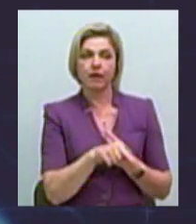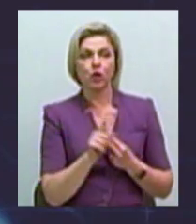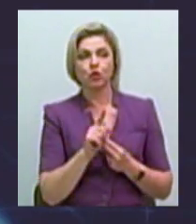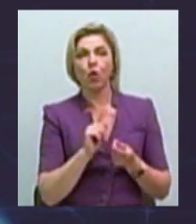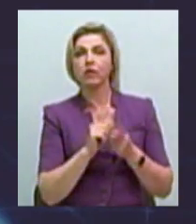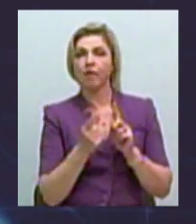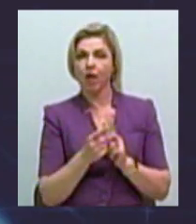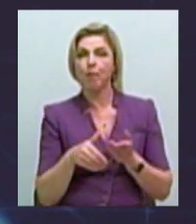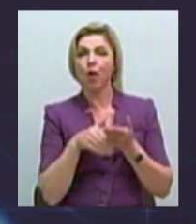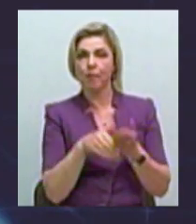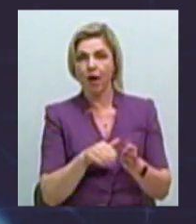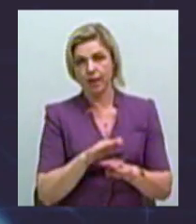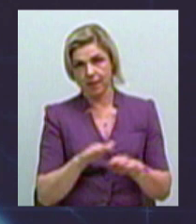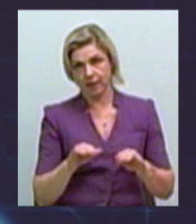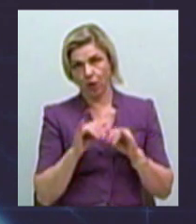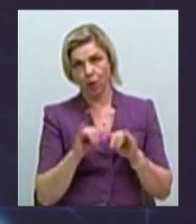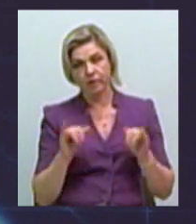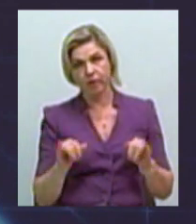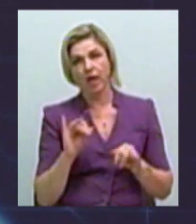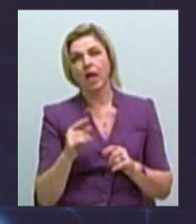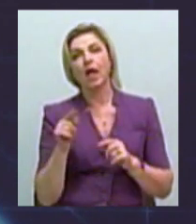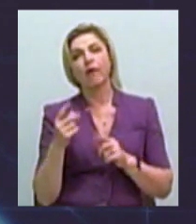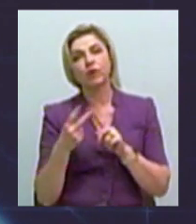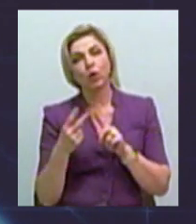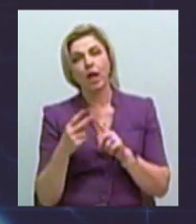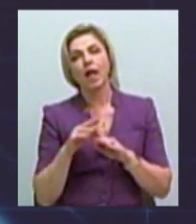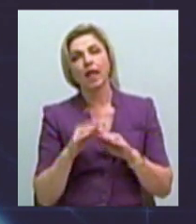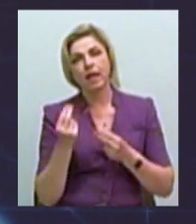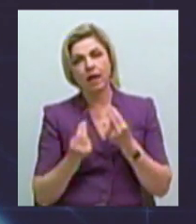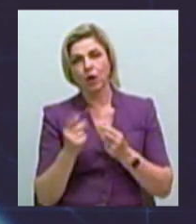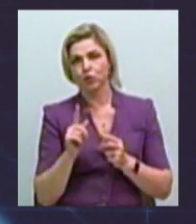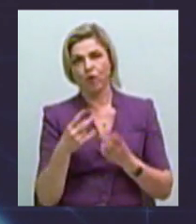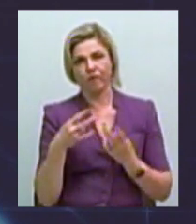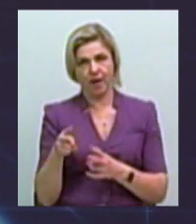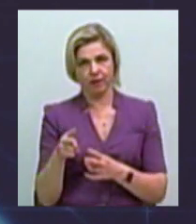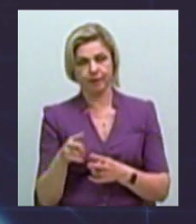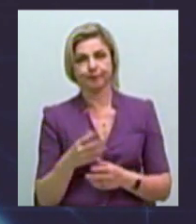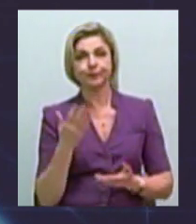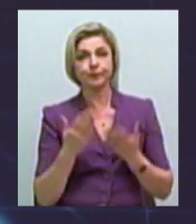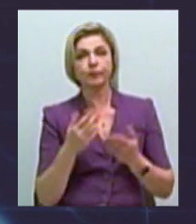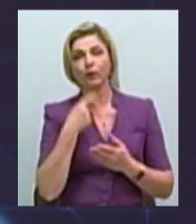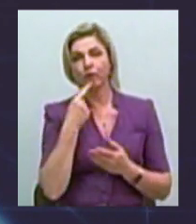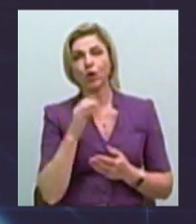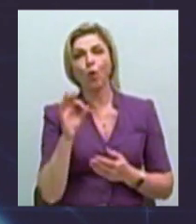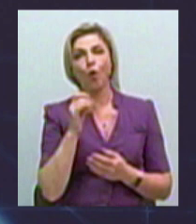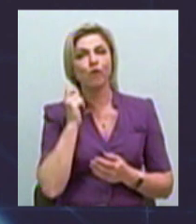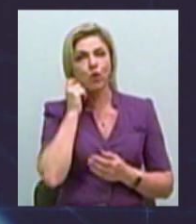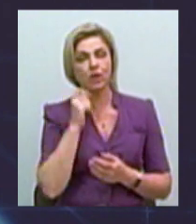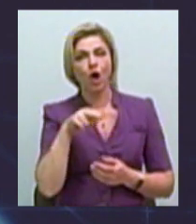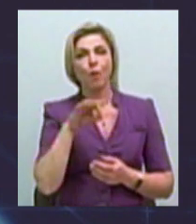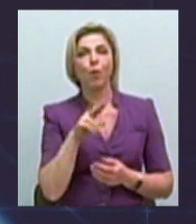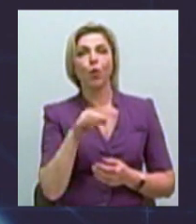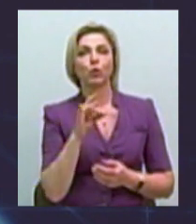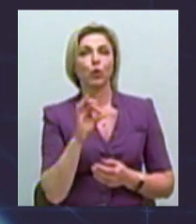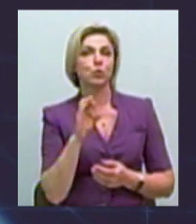навпаки допомагають дитині розвиватися, і ті ігри, які шкодять її психіці. Якщо ми говоримо про підлітковий вік, він особливо небезпечний, тому що